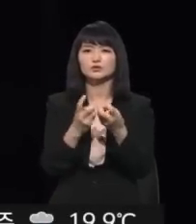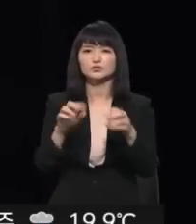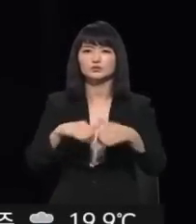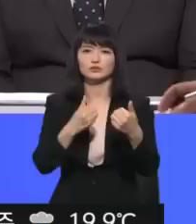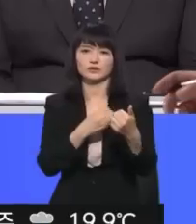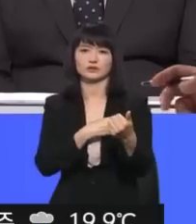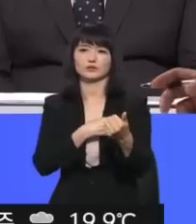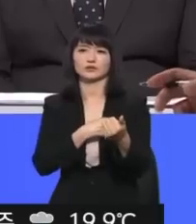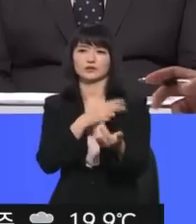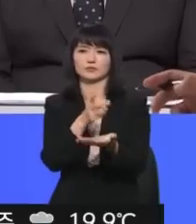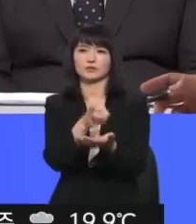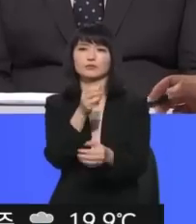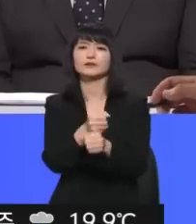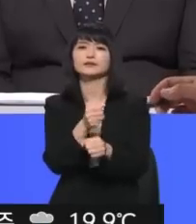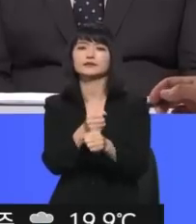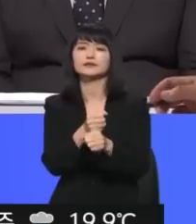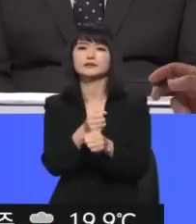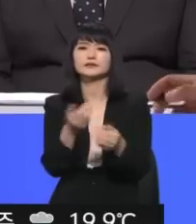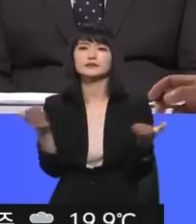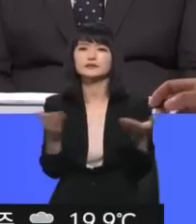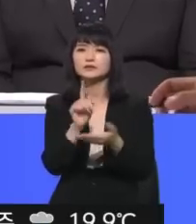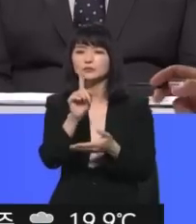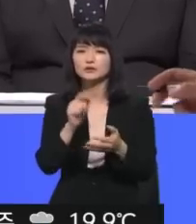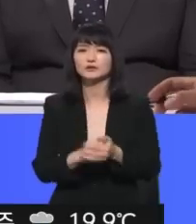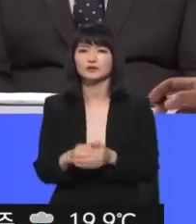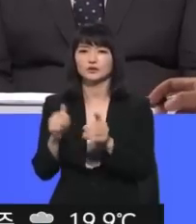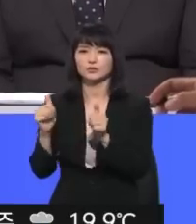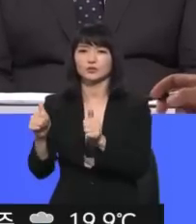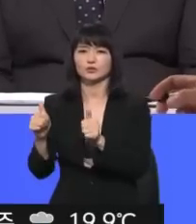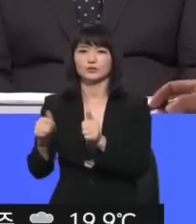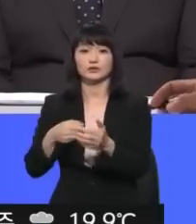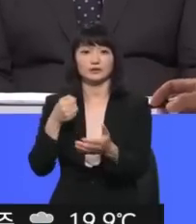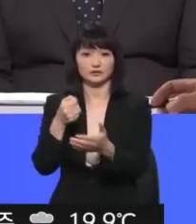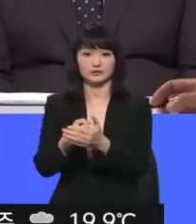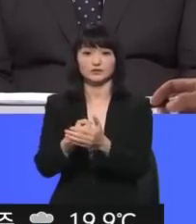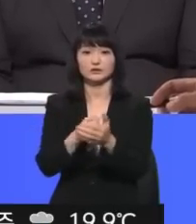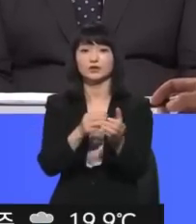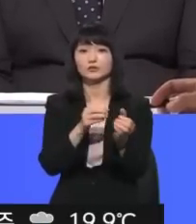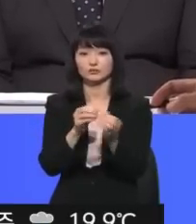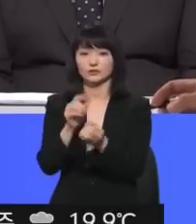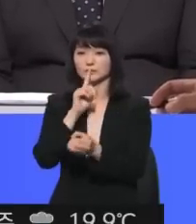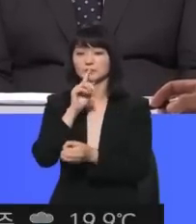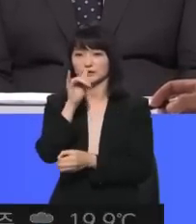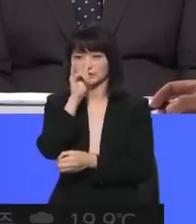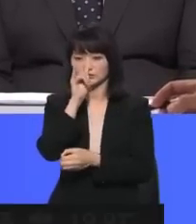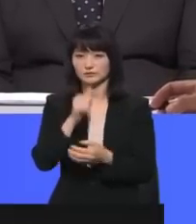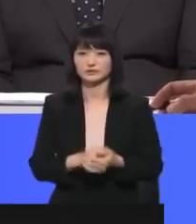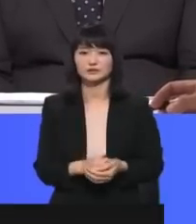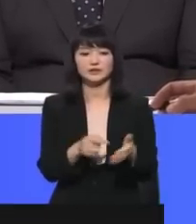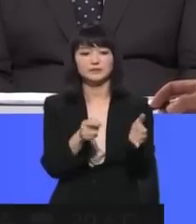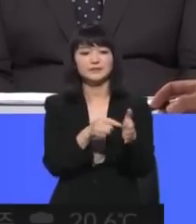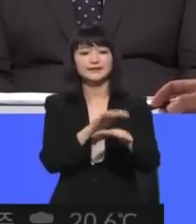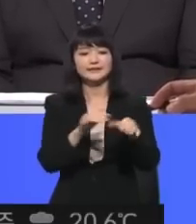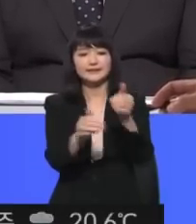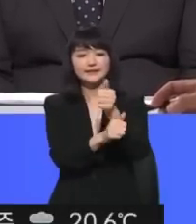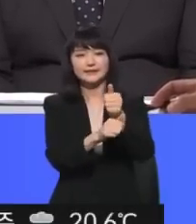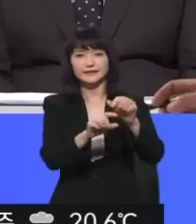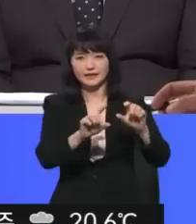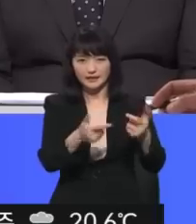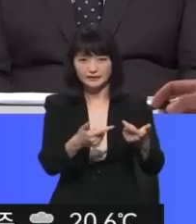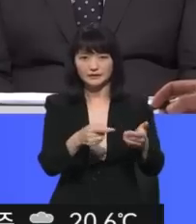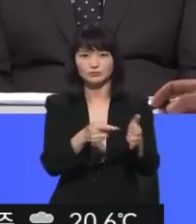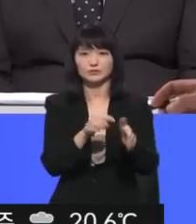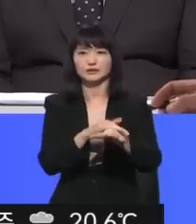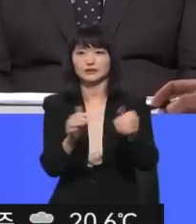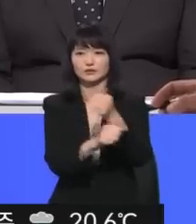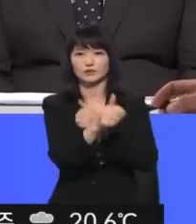하는지 아마 이제 법원 결정문을 두고 얘기를 하시는 것 같습니다 비데 2 가 아니라고 했는데 비대위원장 만 아닌걸로